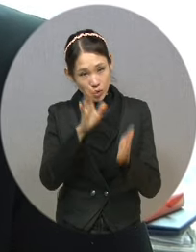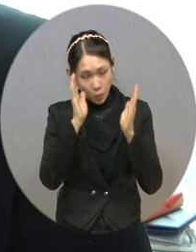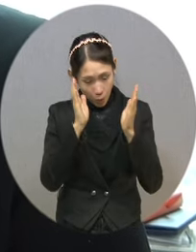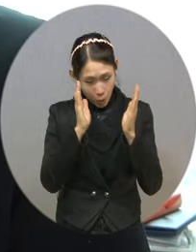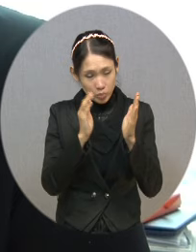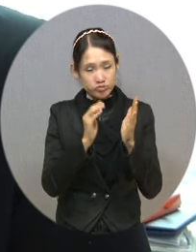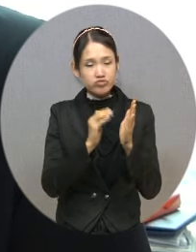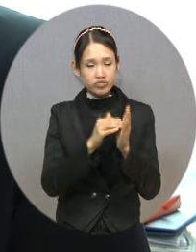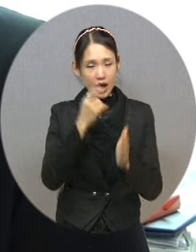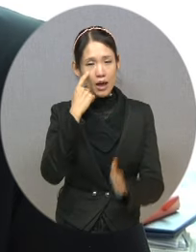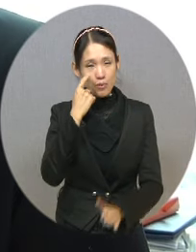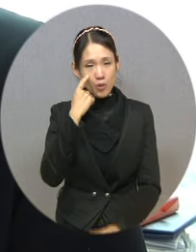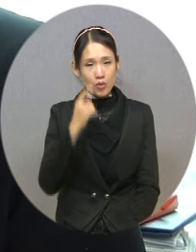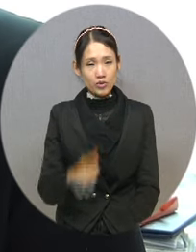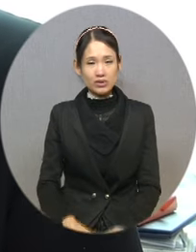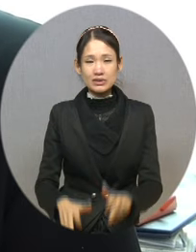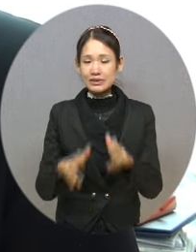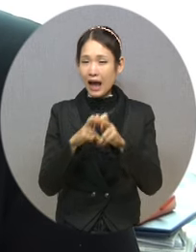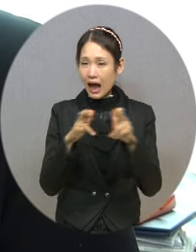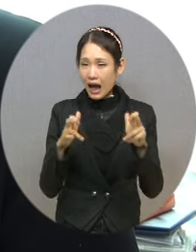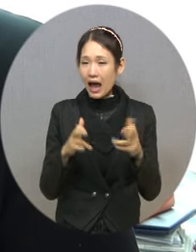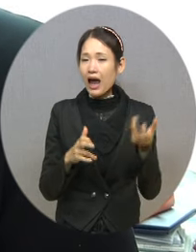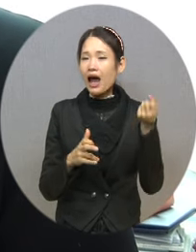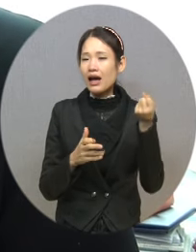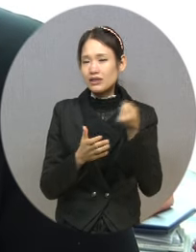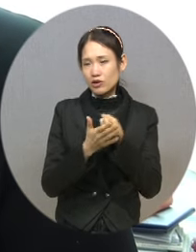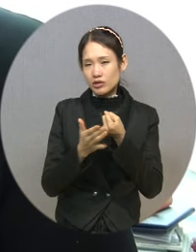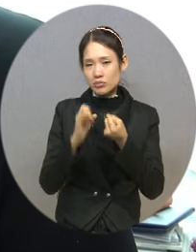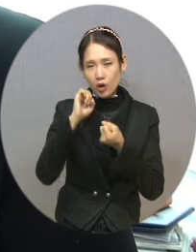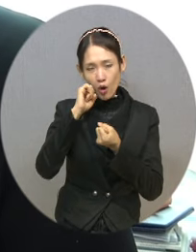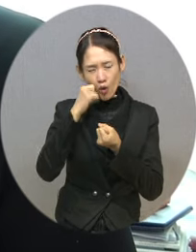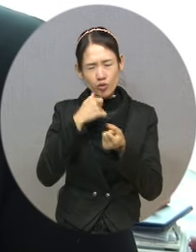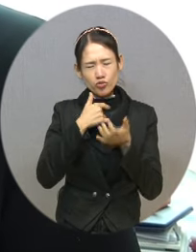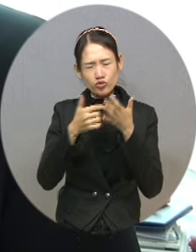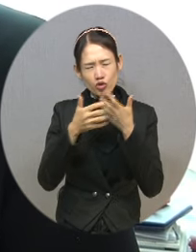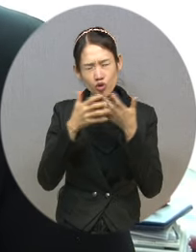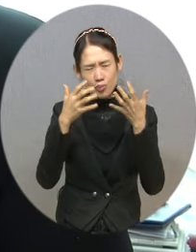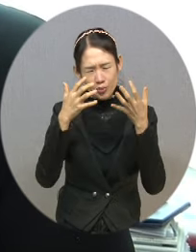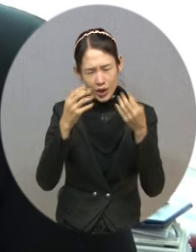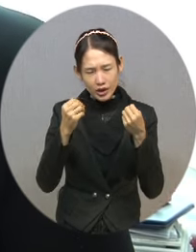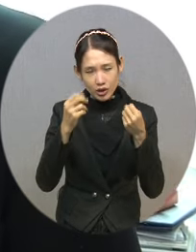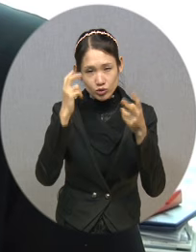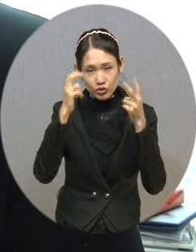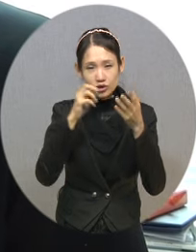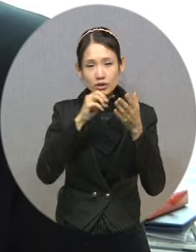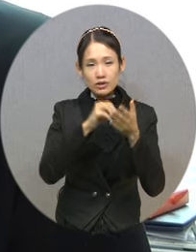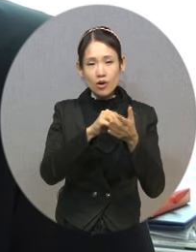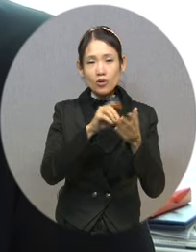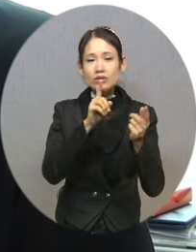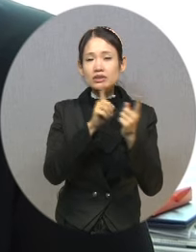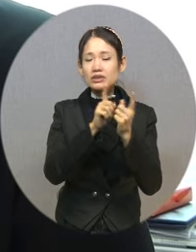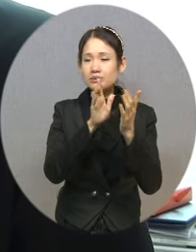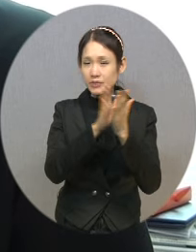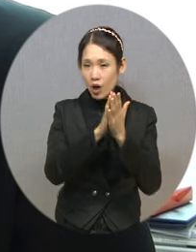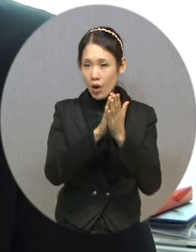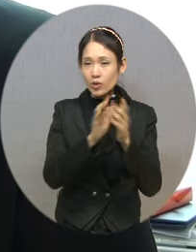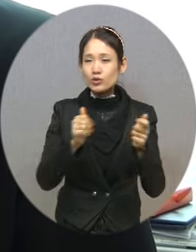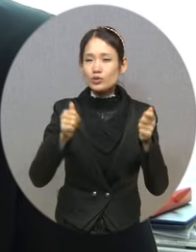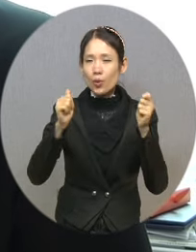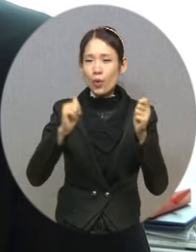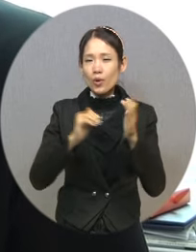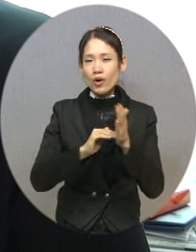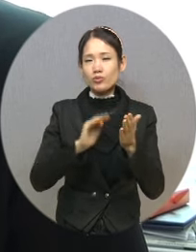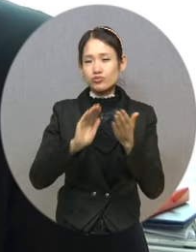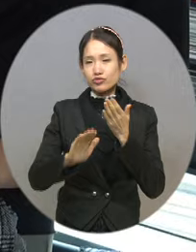네. 또 장애 때문에 어려움도 겪고 네. 있는 상황에서 또 네. 취업도 직접 네. 이제 졸업 후에